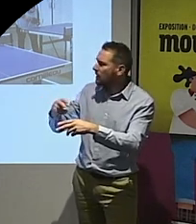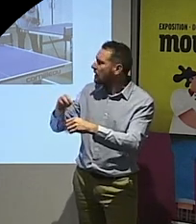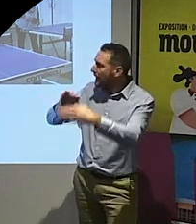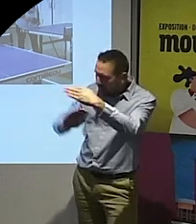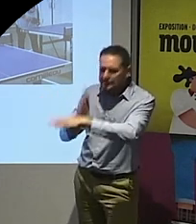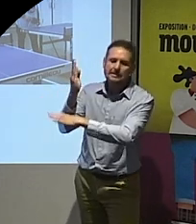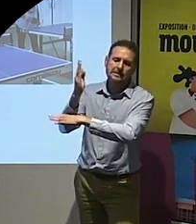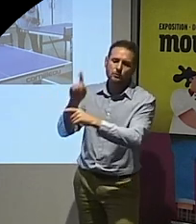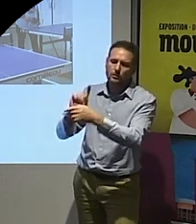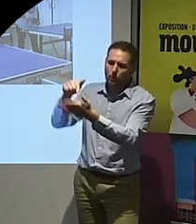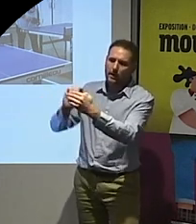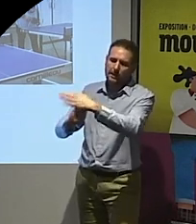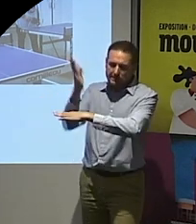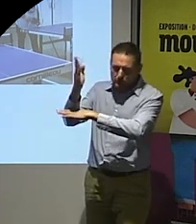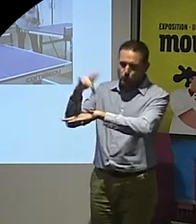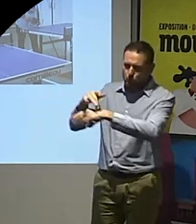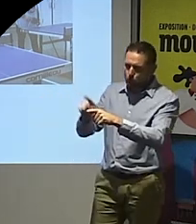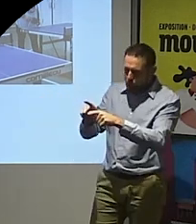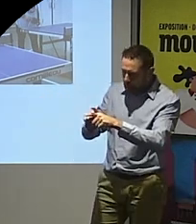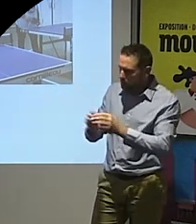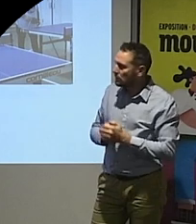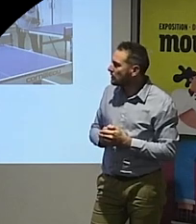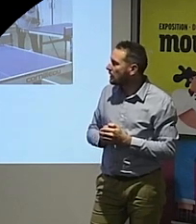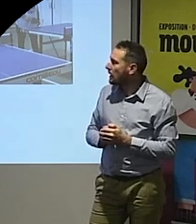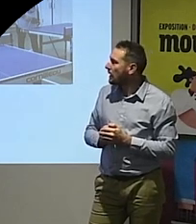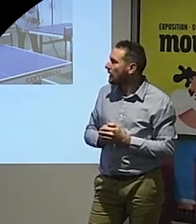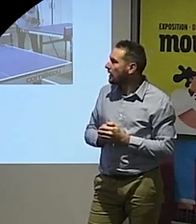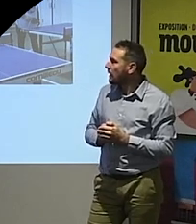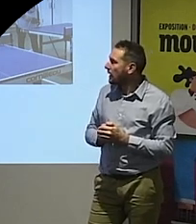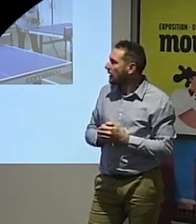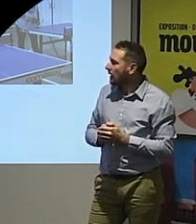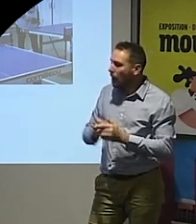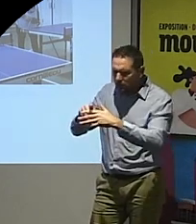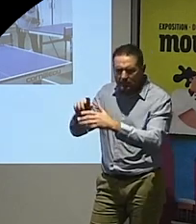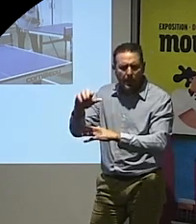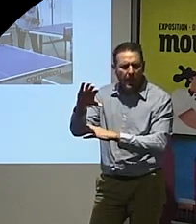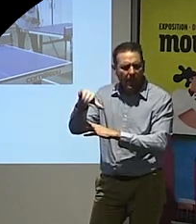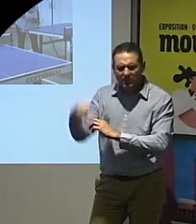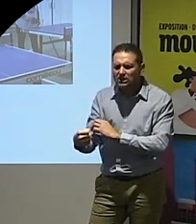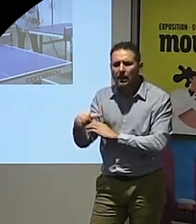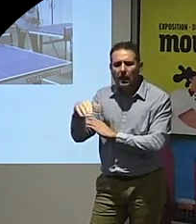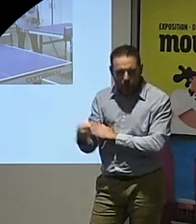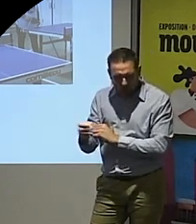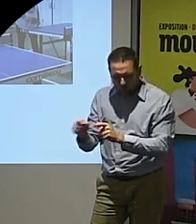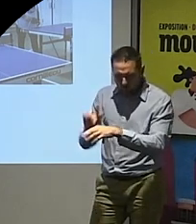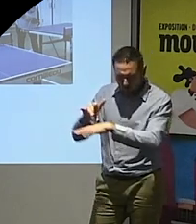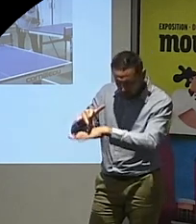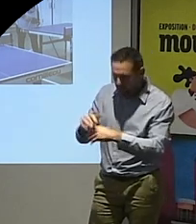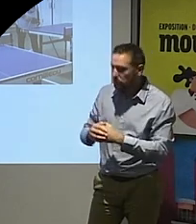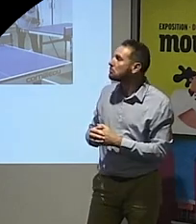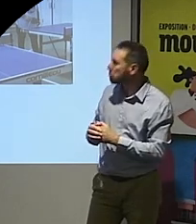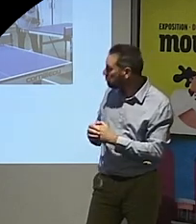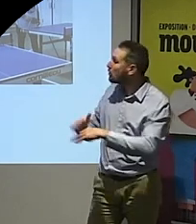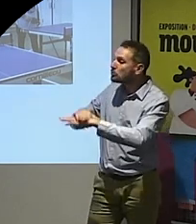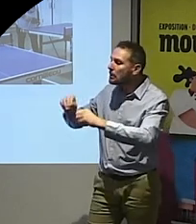Annecy. Annecy, on était à Annecy. Le premier match, on était à Agen. Le premier match, on avait. D'accord. Et du coup, tu as fait des